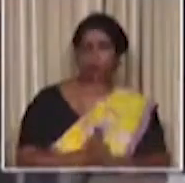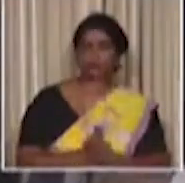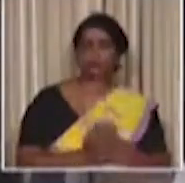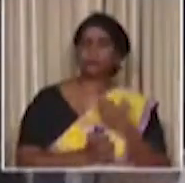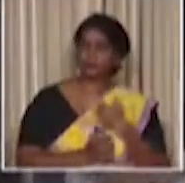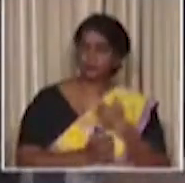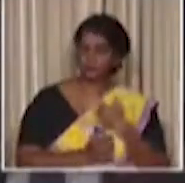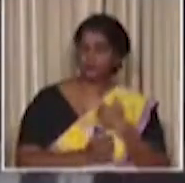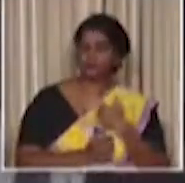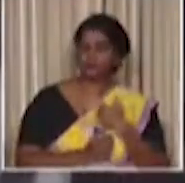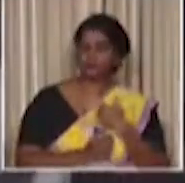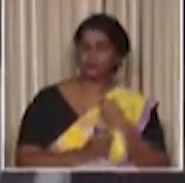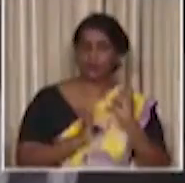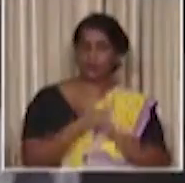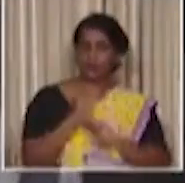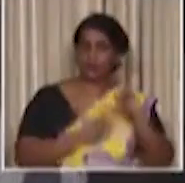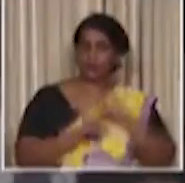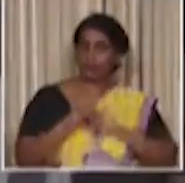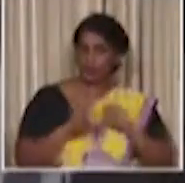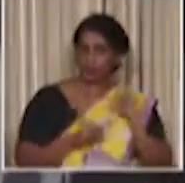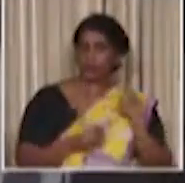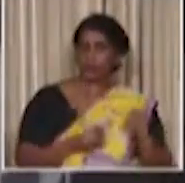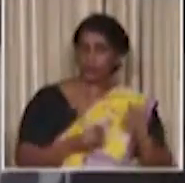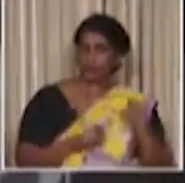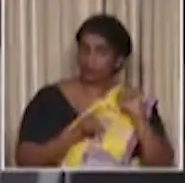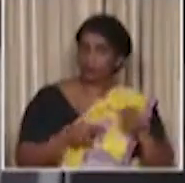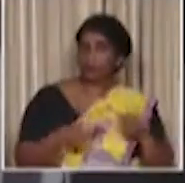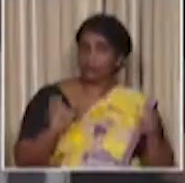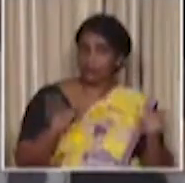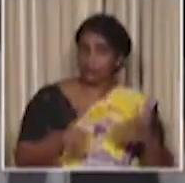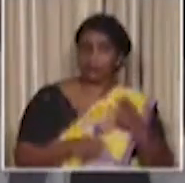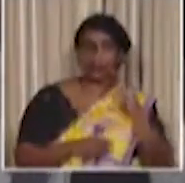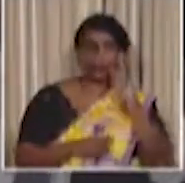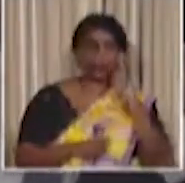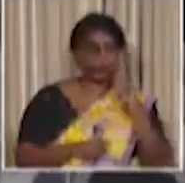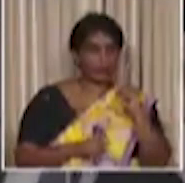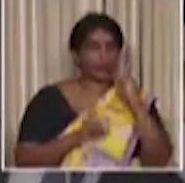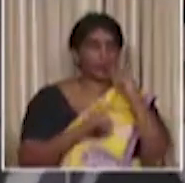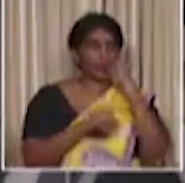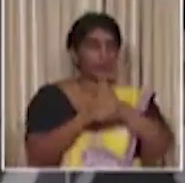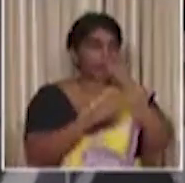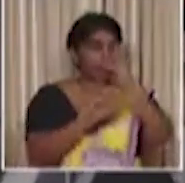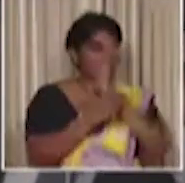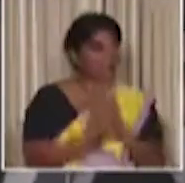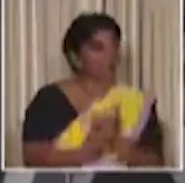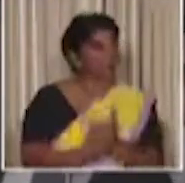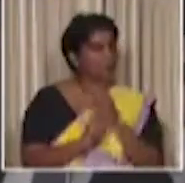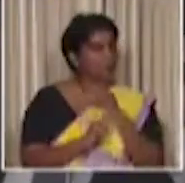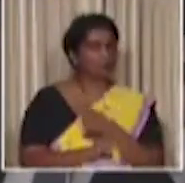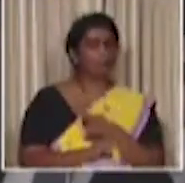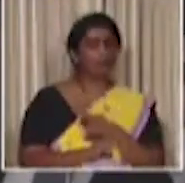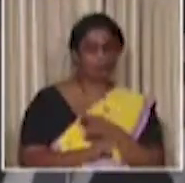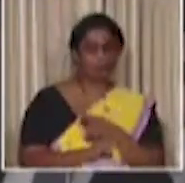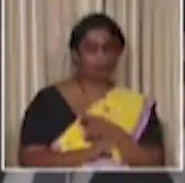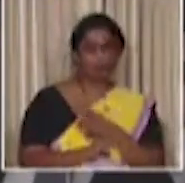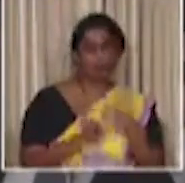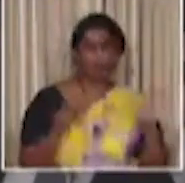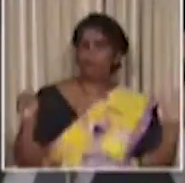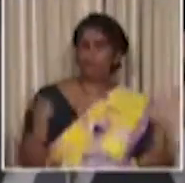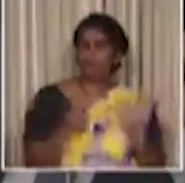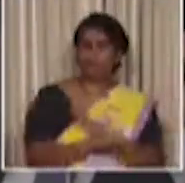අපි ව්‍යවස්ථදායක සමාව මගින් තවමත් විෂයක්වැනි ආණ්ඩු ක්‍රම ව්‍යවස්ථාව යටදේ